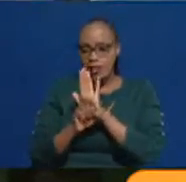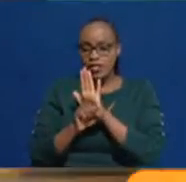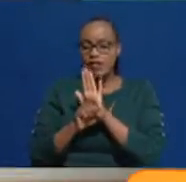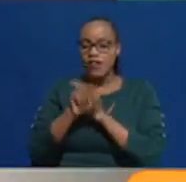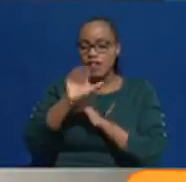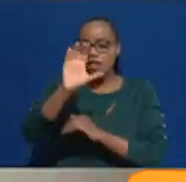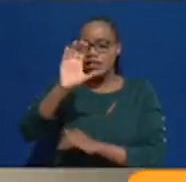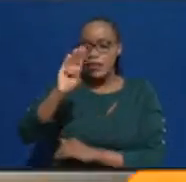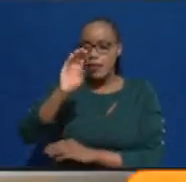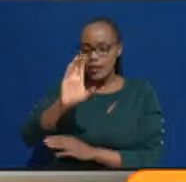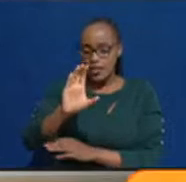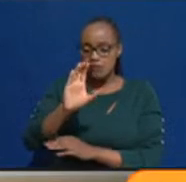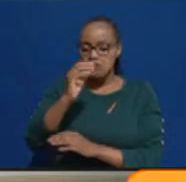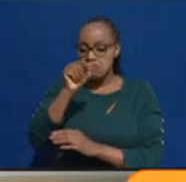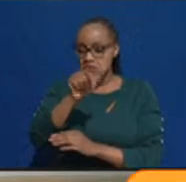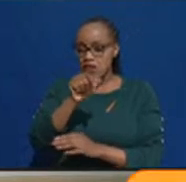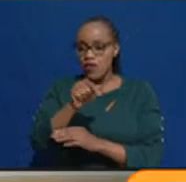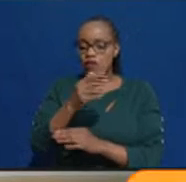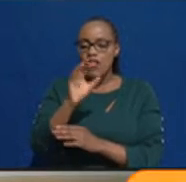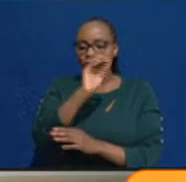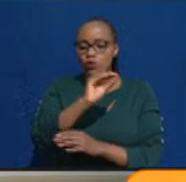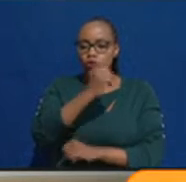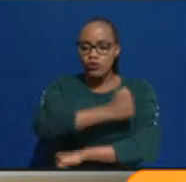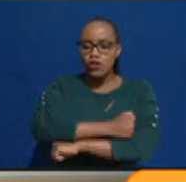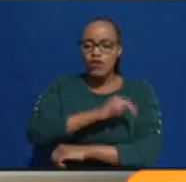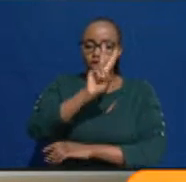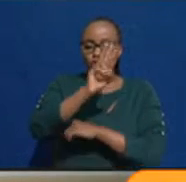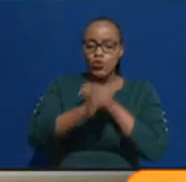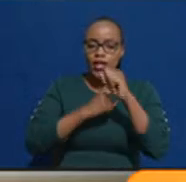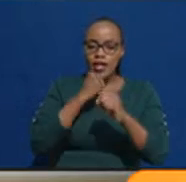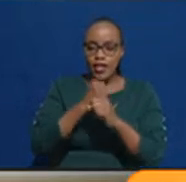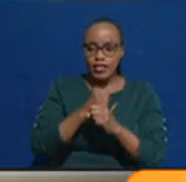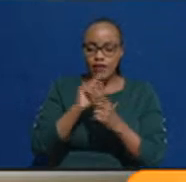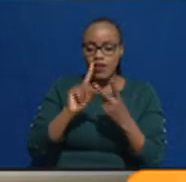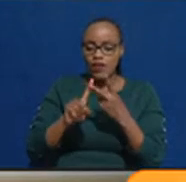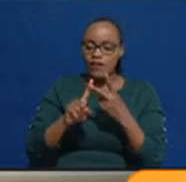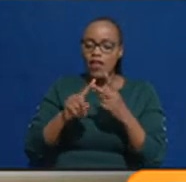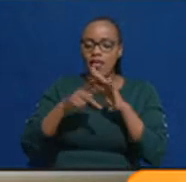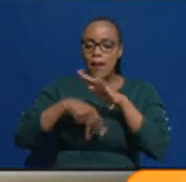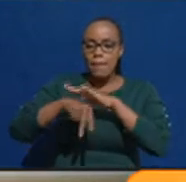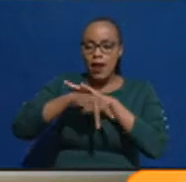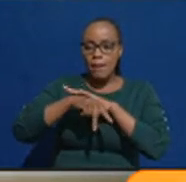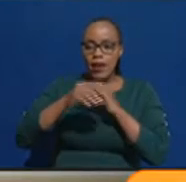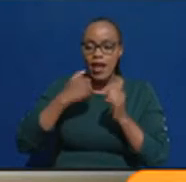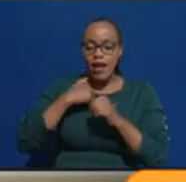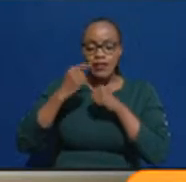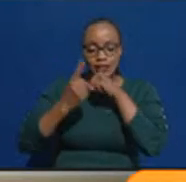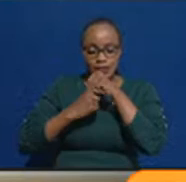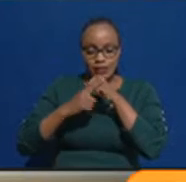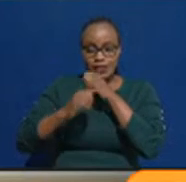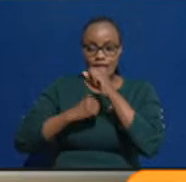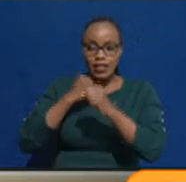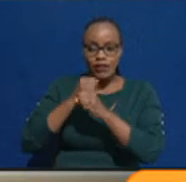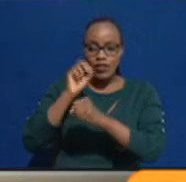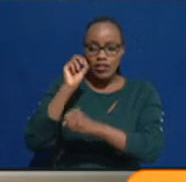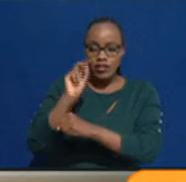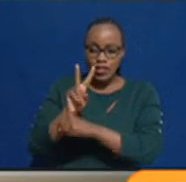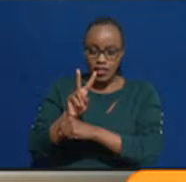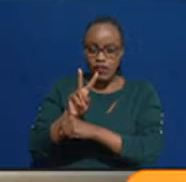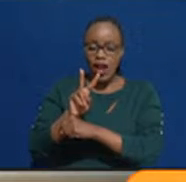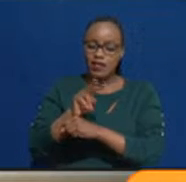wa masomo, wanafunzi wa chekechea watasoma miaka 2, wale wa msingi wakisoma kwa miaka 6, sekondari